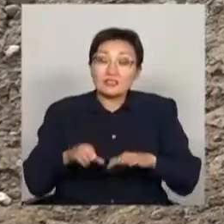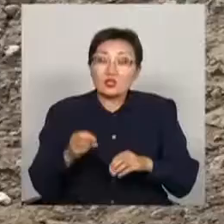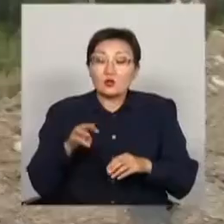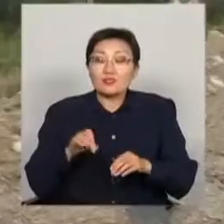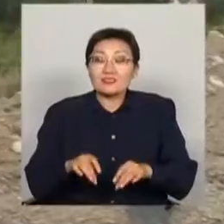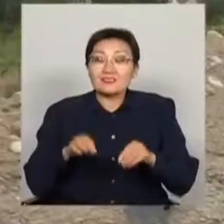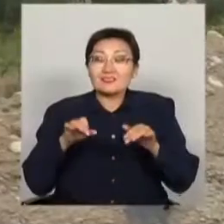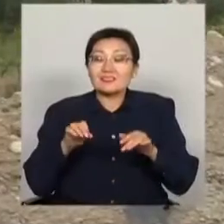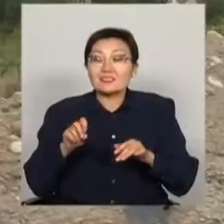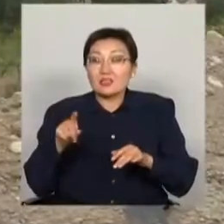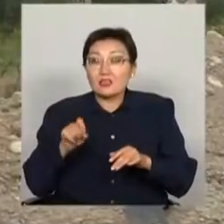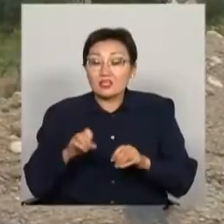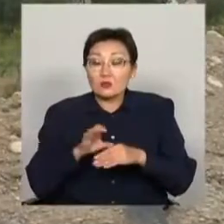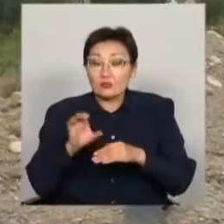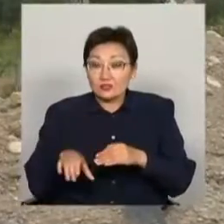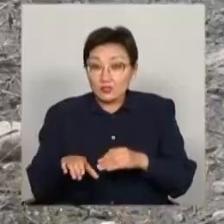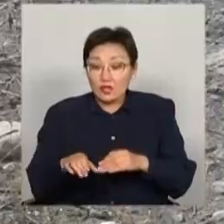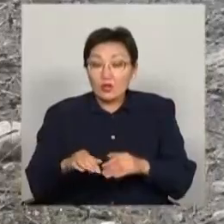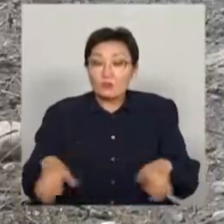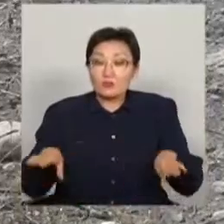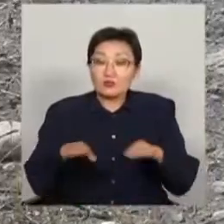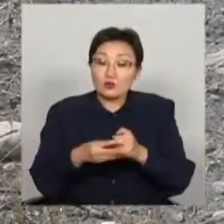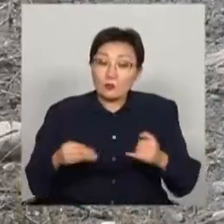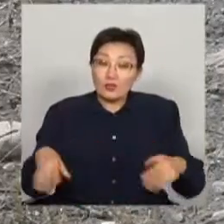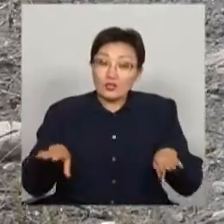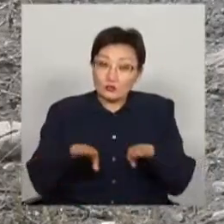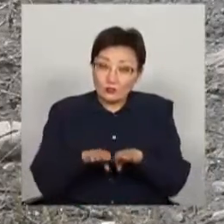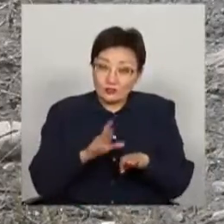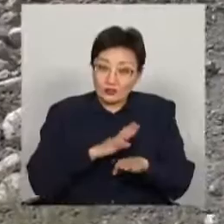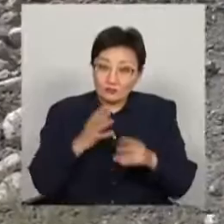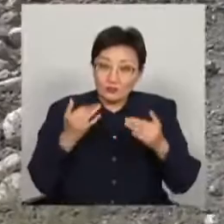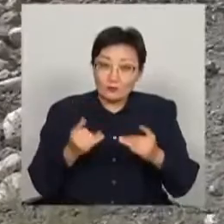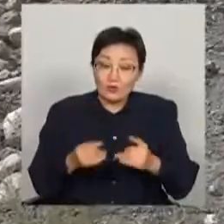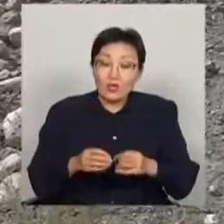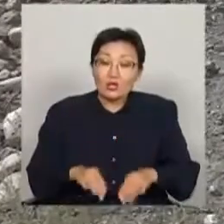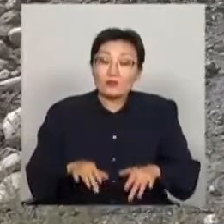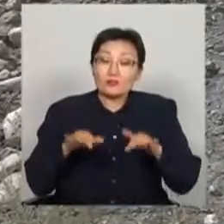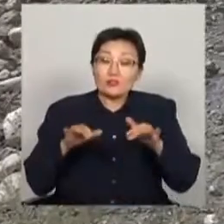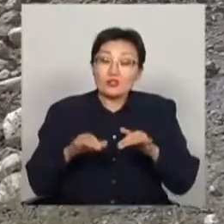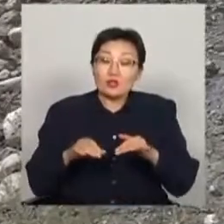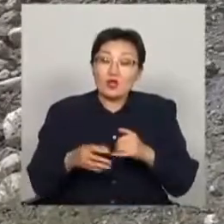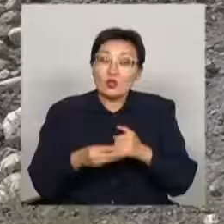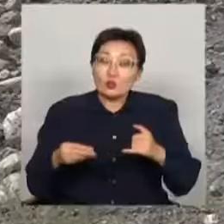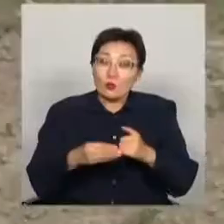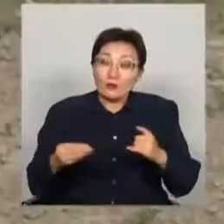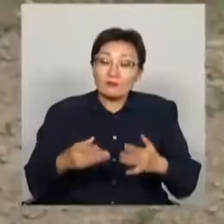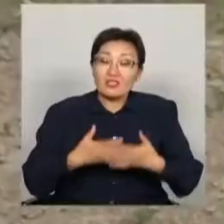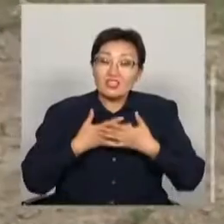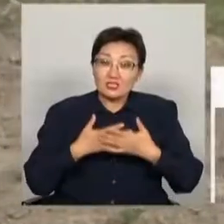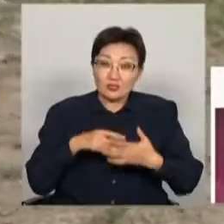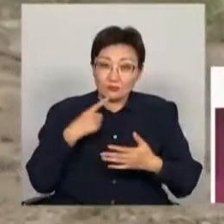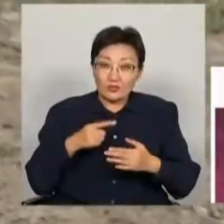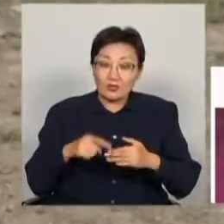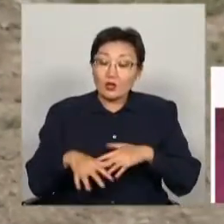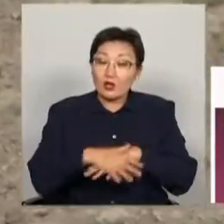шығаратын. Көпшіліктің жанайқайынан кейін олар күлдің бетін топырақпен көметін болған. Енді күлмен бірге топырақ жұтамыз деп отыр.